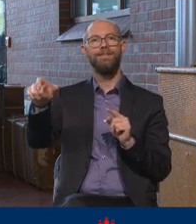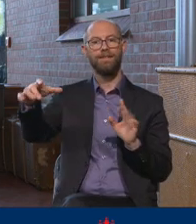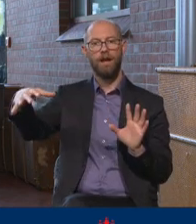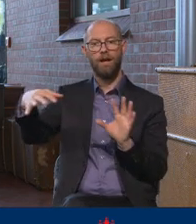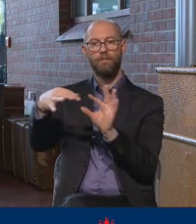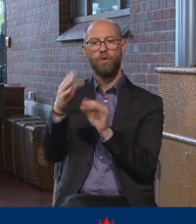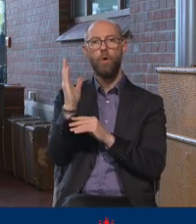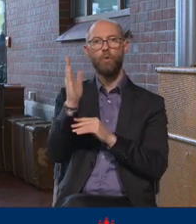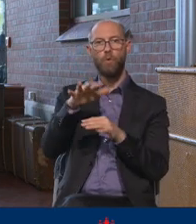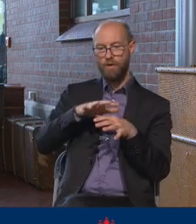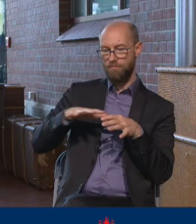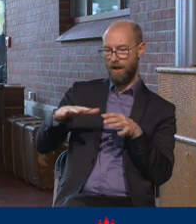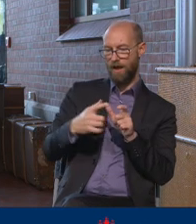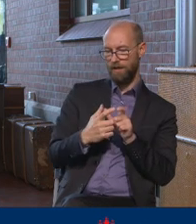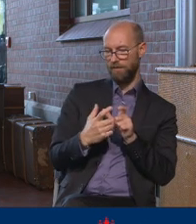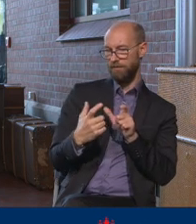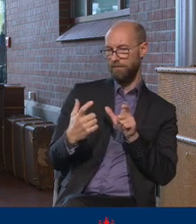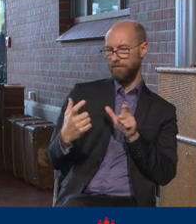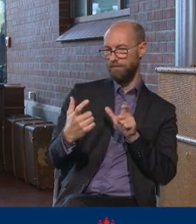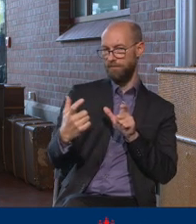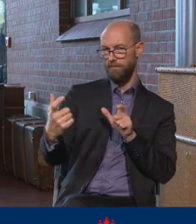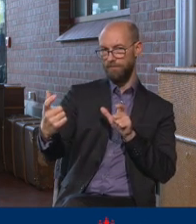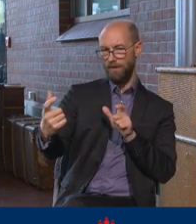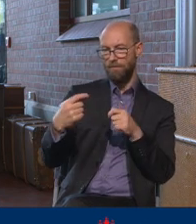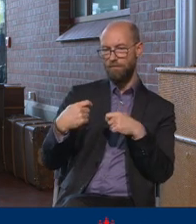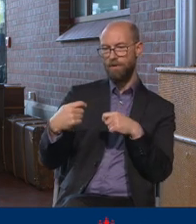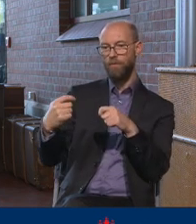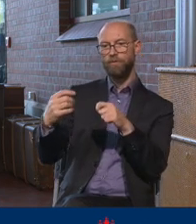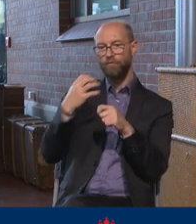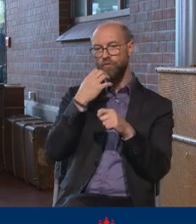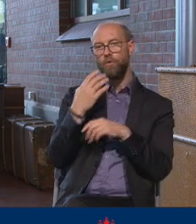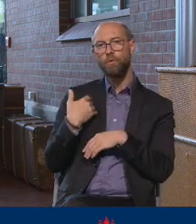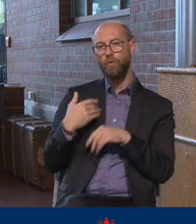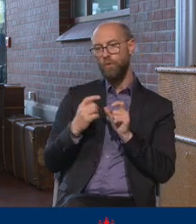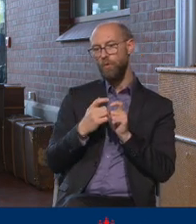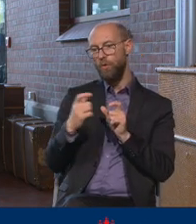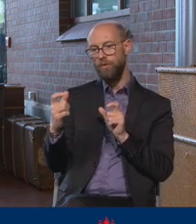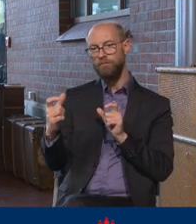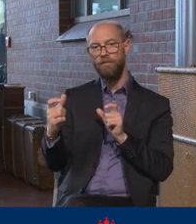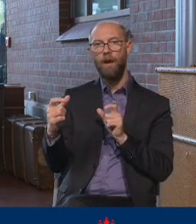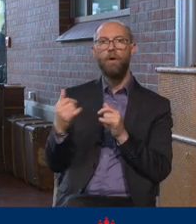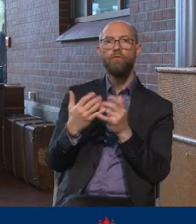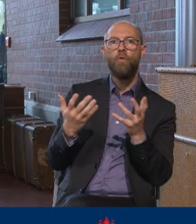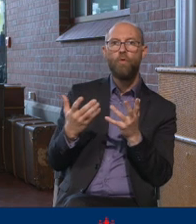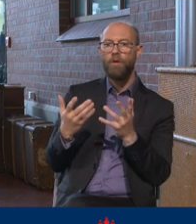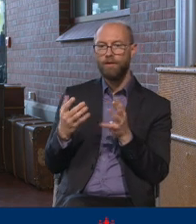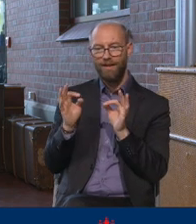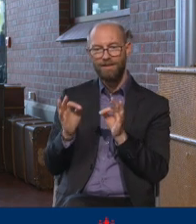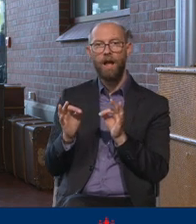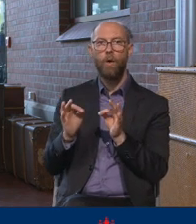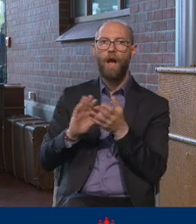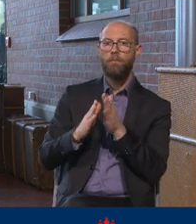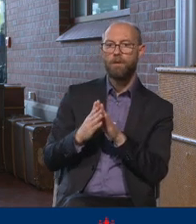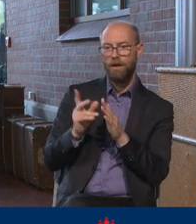der in einigen bereichen erst neu definiert werden muss dies ist ein ganz wichtiger schritt ist bereits zu